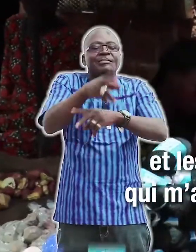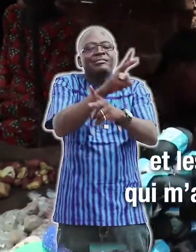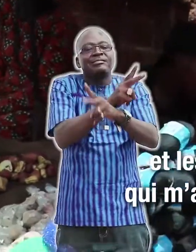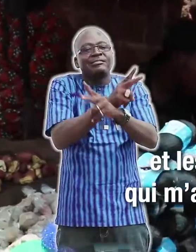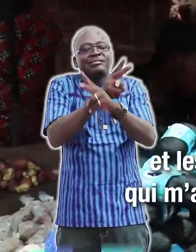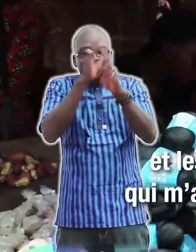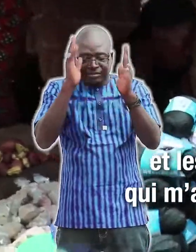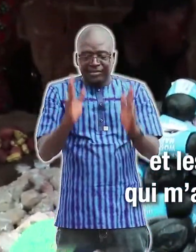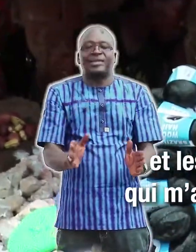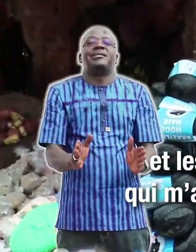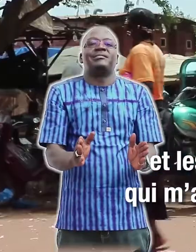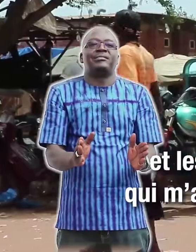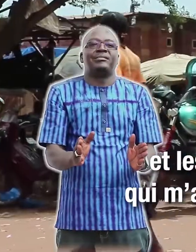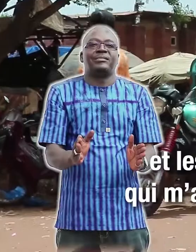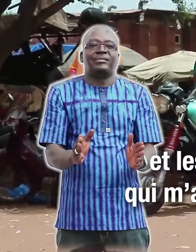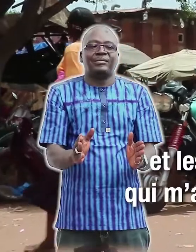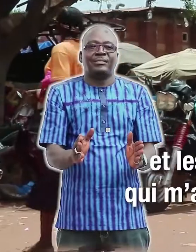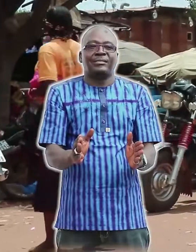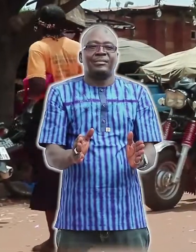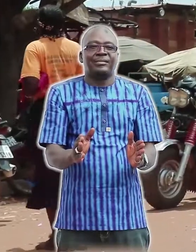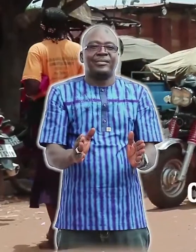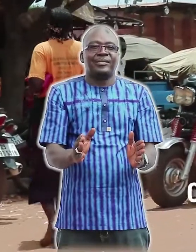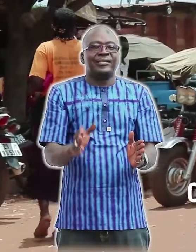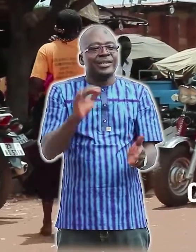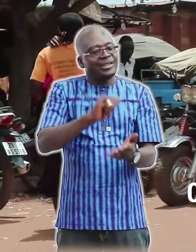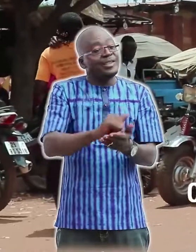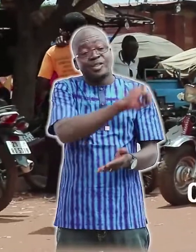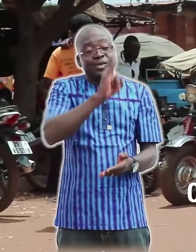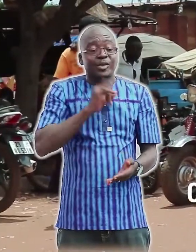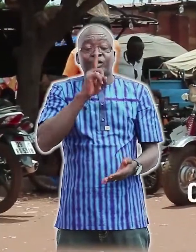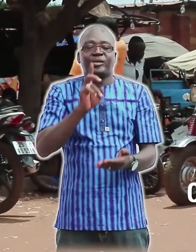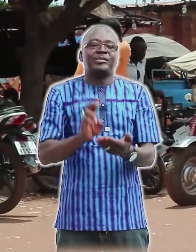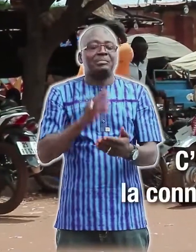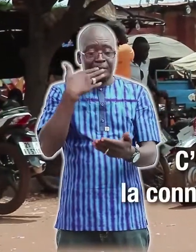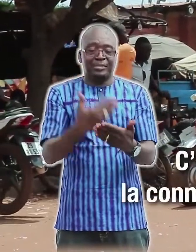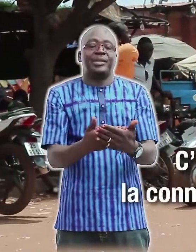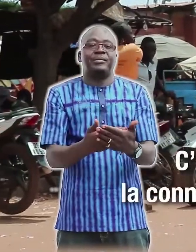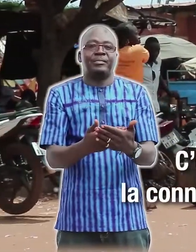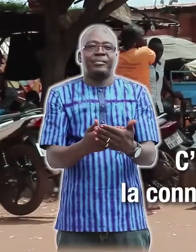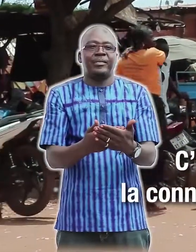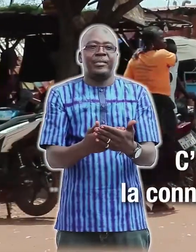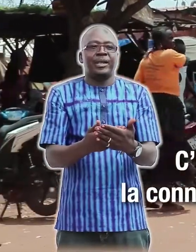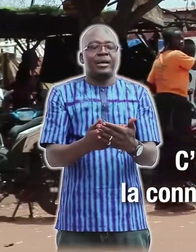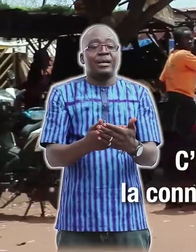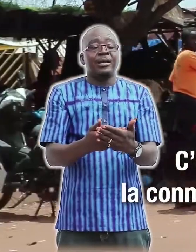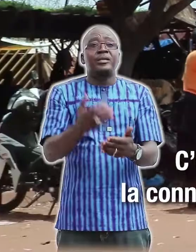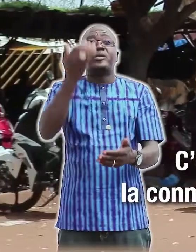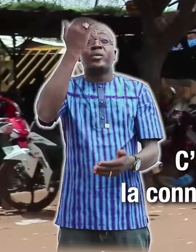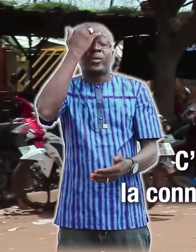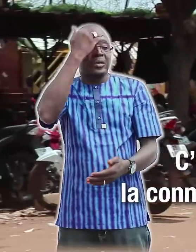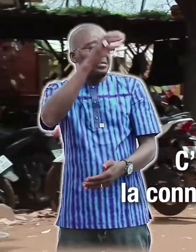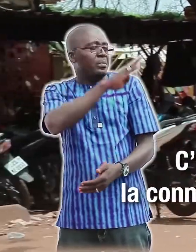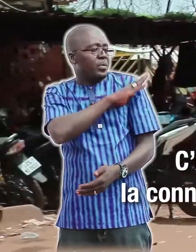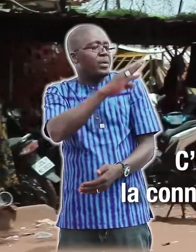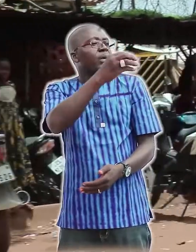du centre qui m'a accueilli quand j'étais un paria. C'est ma façon d'être utile. C'est aussi là-bas que j'ai fait la connaissance de